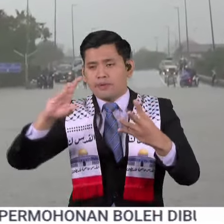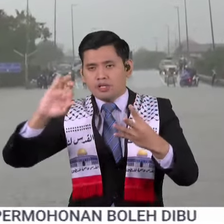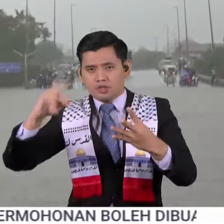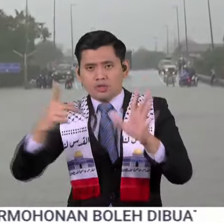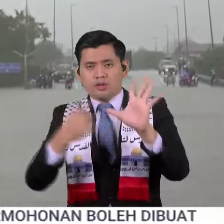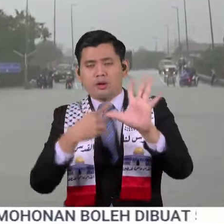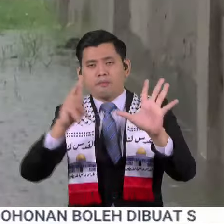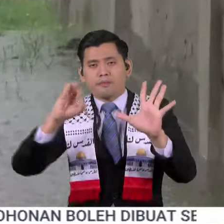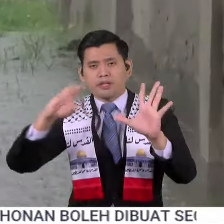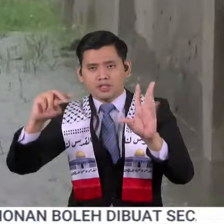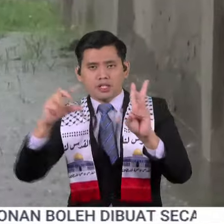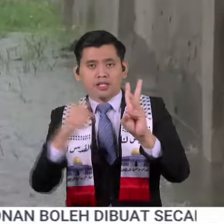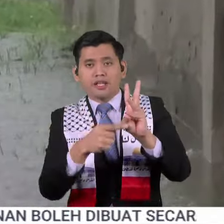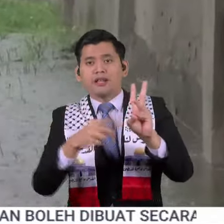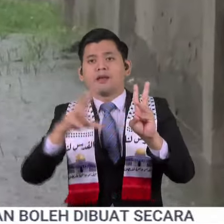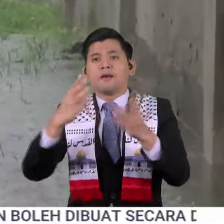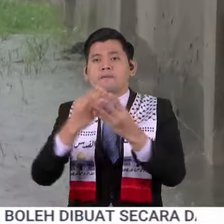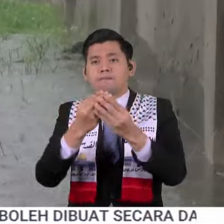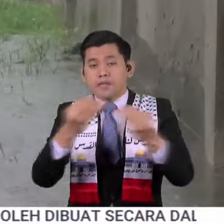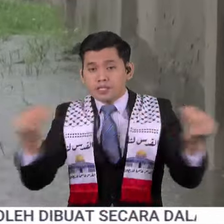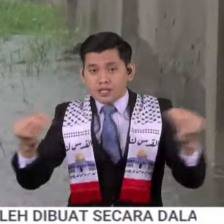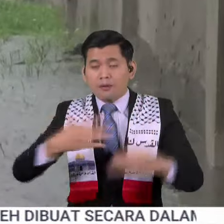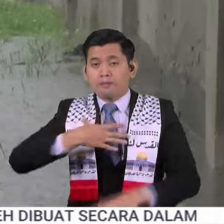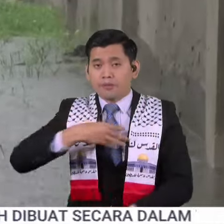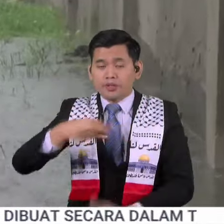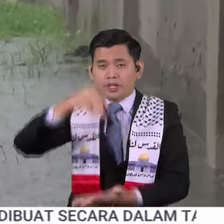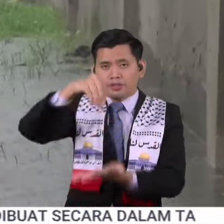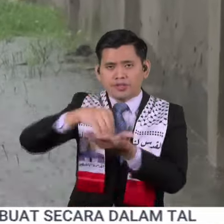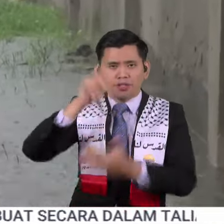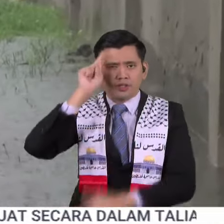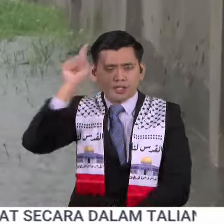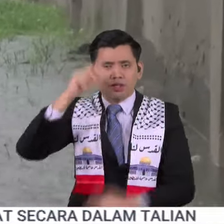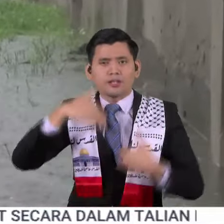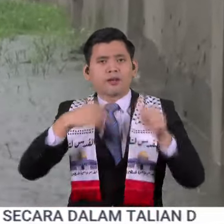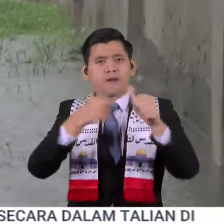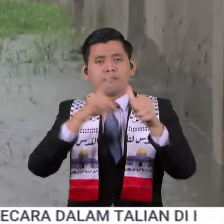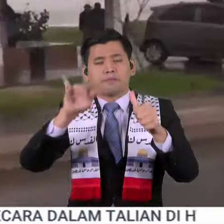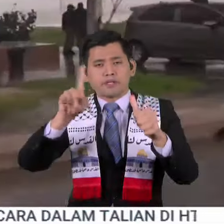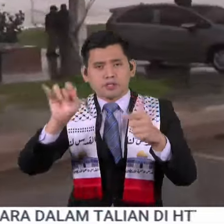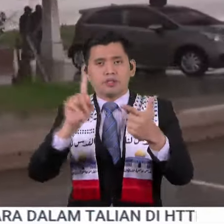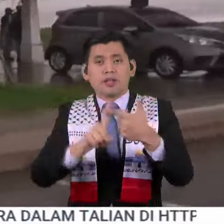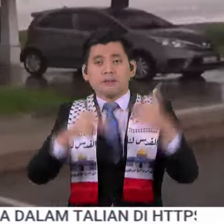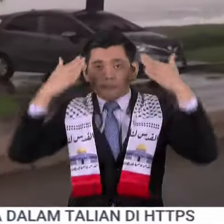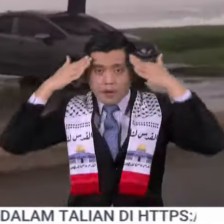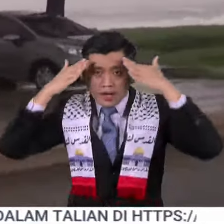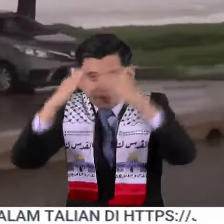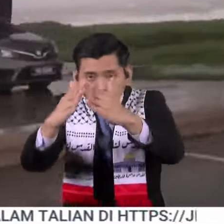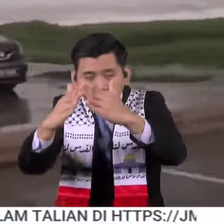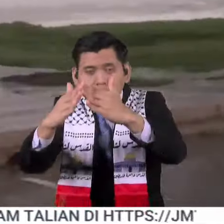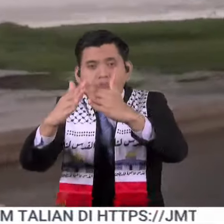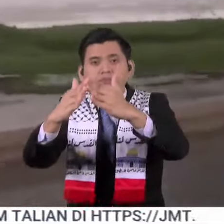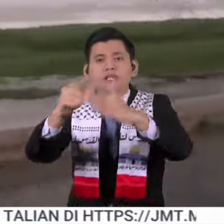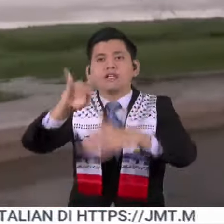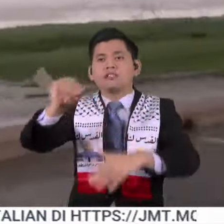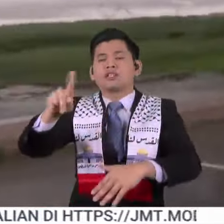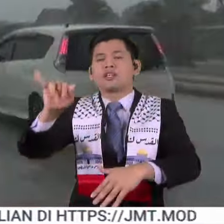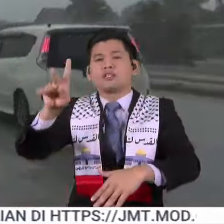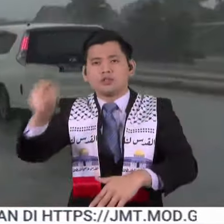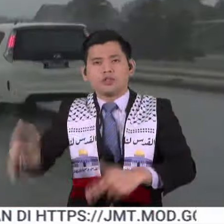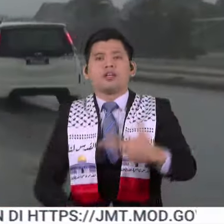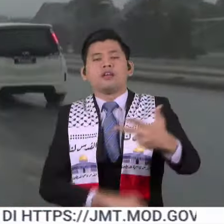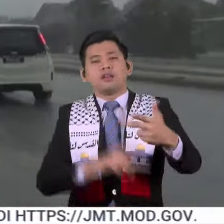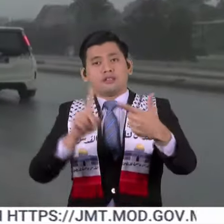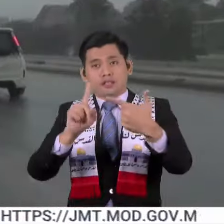macang dan pasir putih di Terengganu pula membabitkan besut manakala di Pahang membabitkan jerantut dan